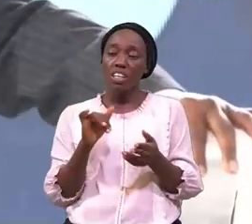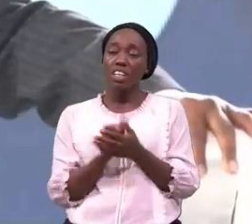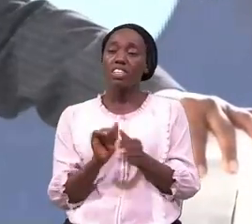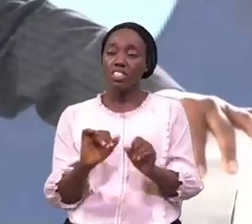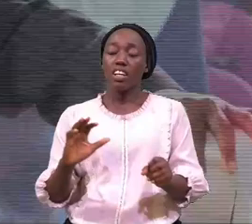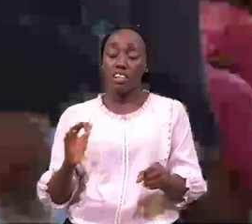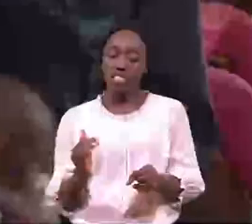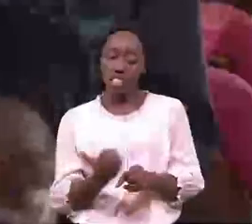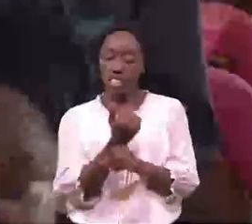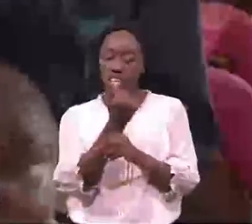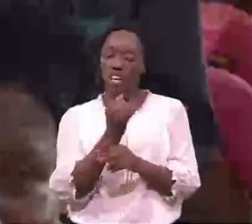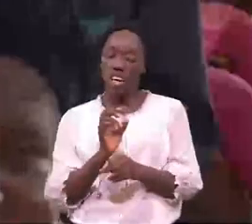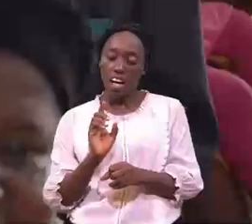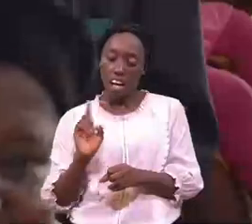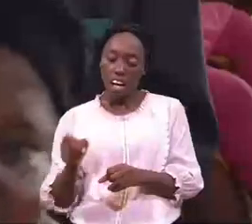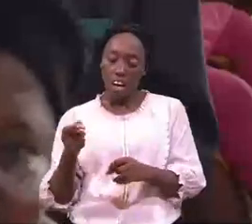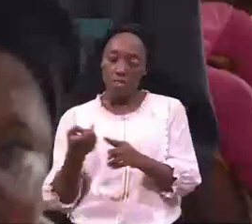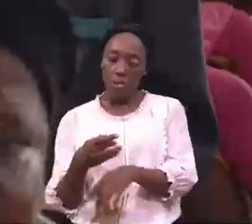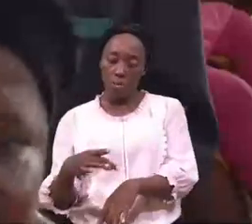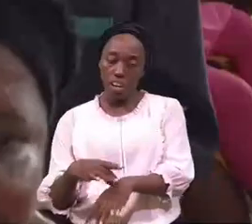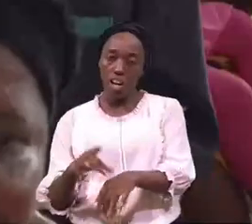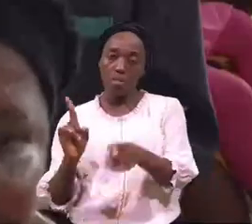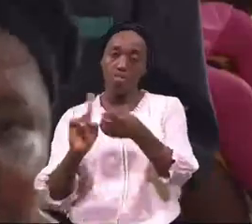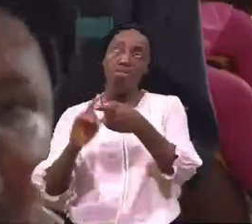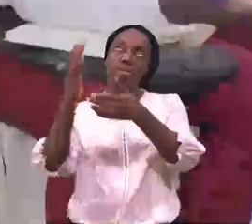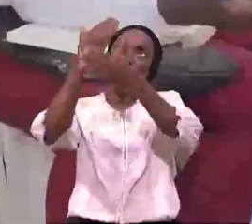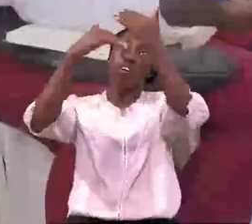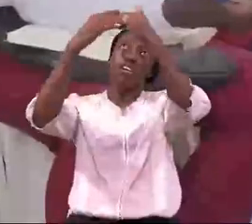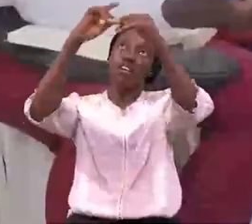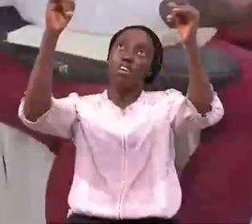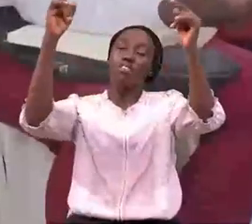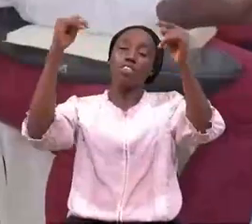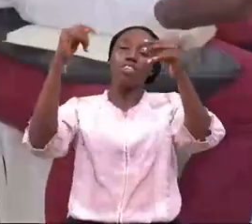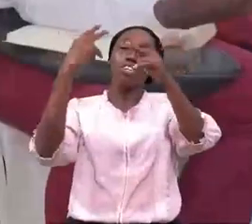qui peut la faire passer du ciel à la terre au ciel. Quel est ce nom?